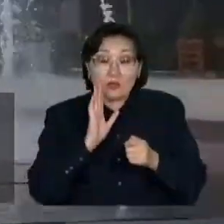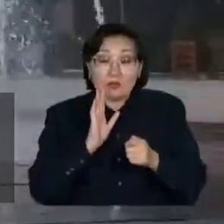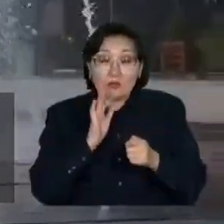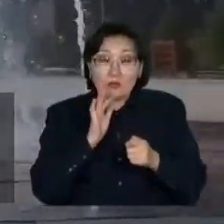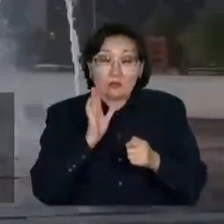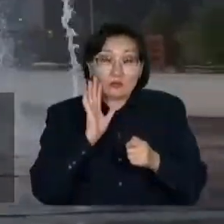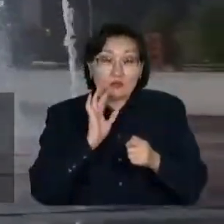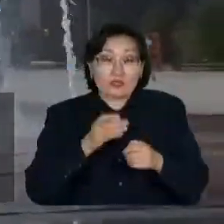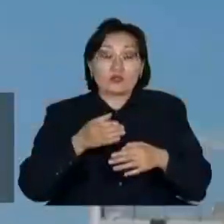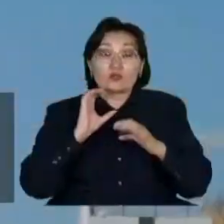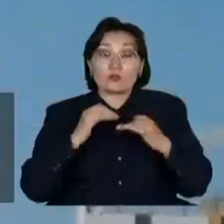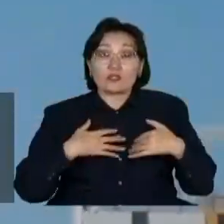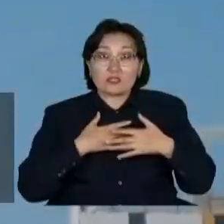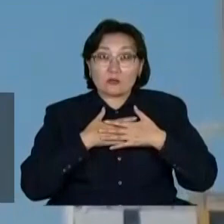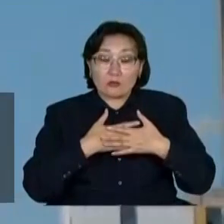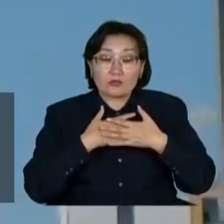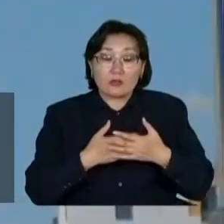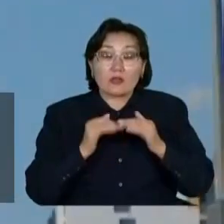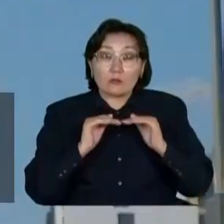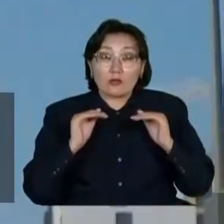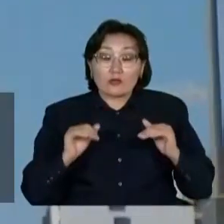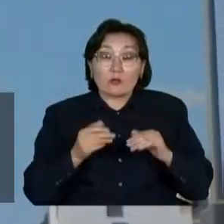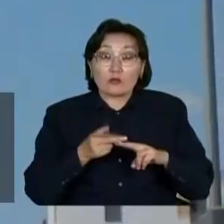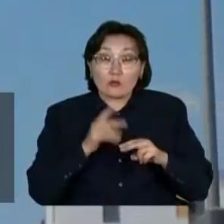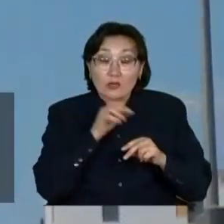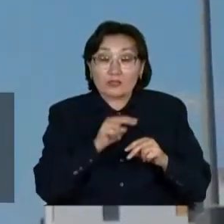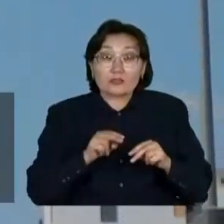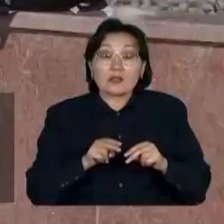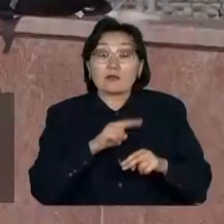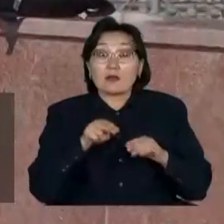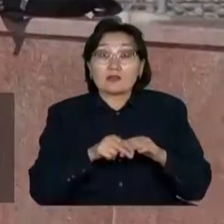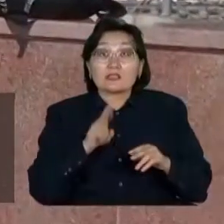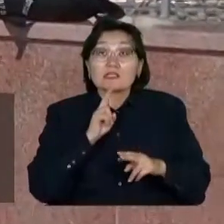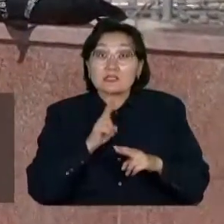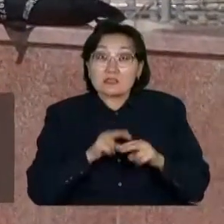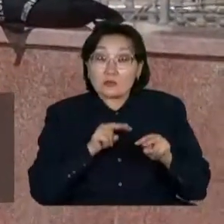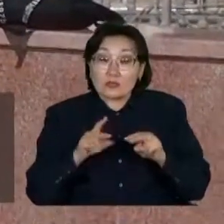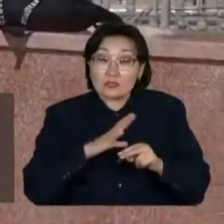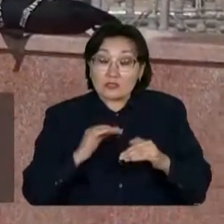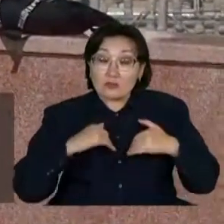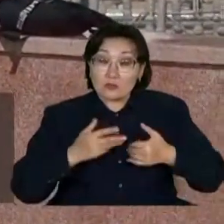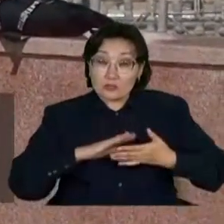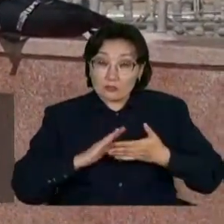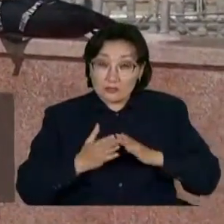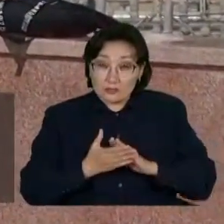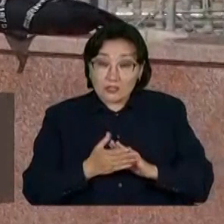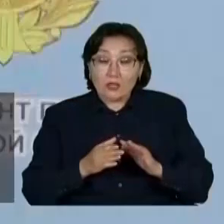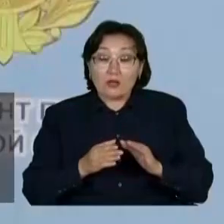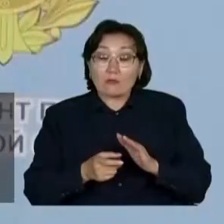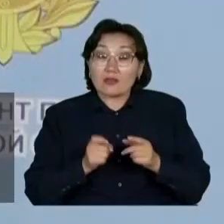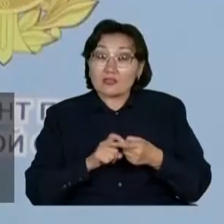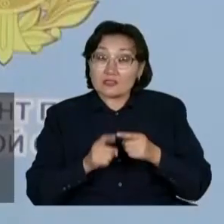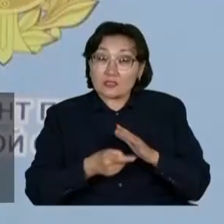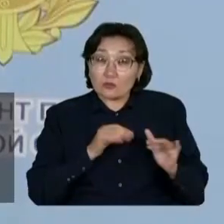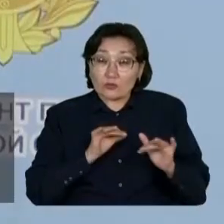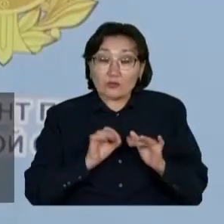қалған. Ал бала бұл уақытта әпкелерінің қарауында болған екен. Қазір полиция қайғылы жағдайға байланысты тергеуді бастады.